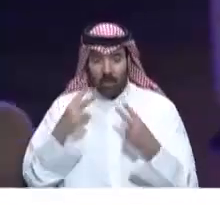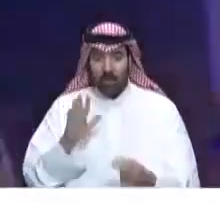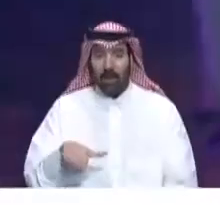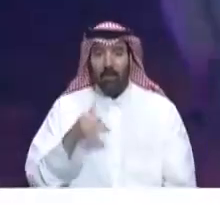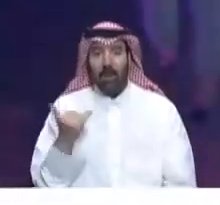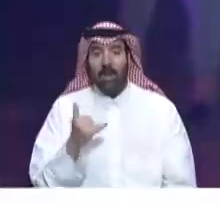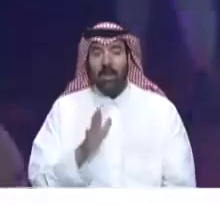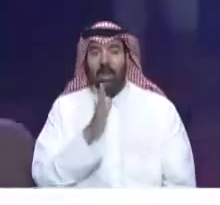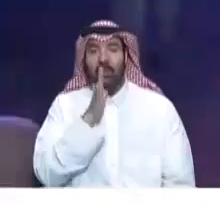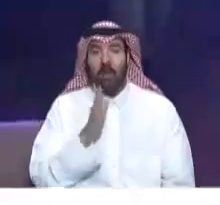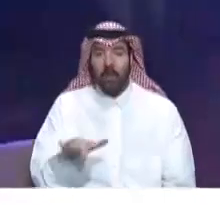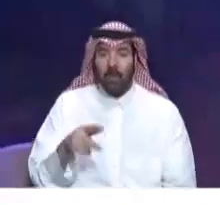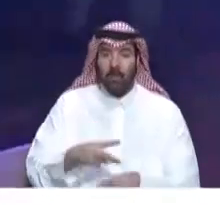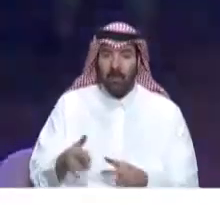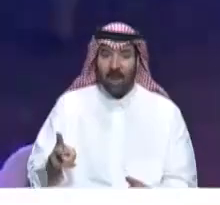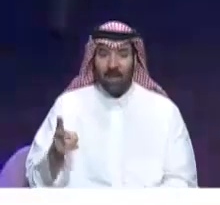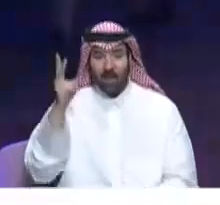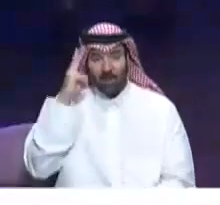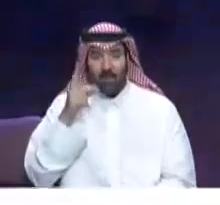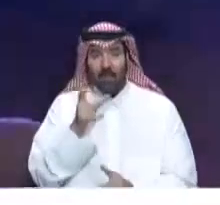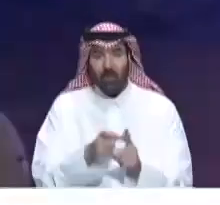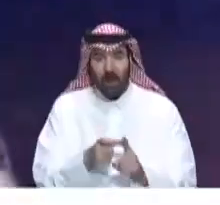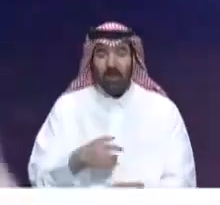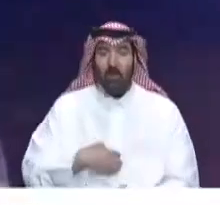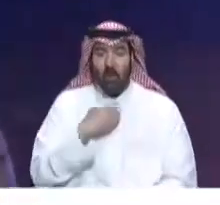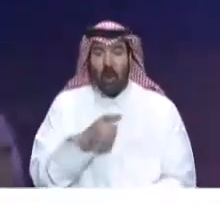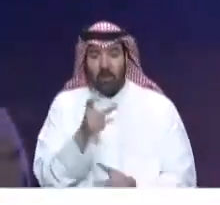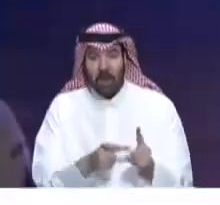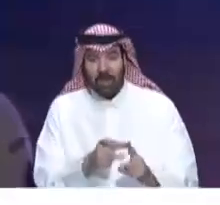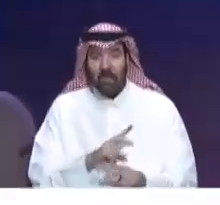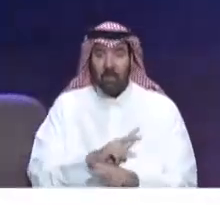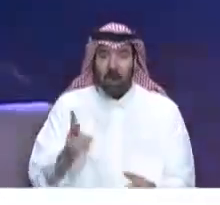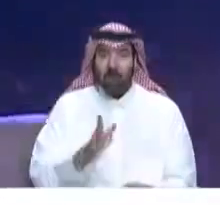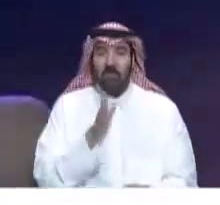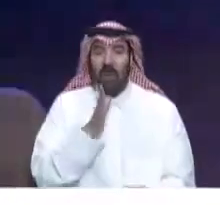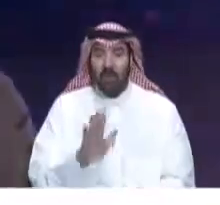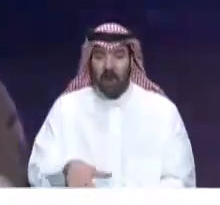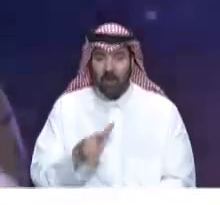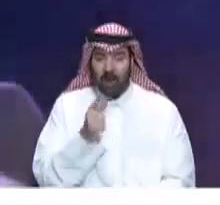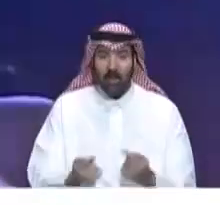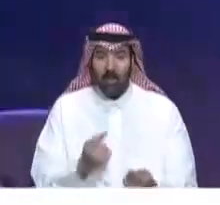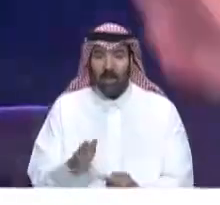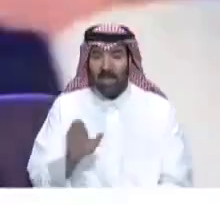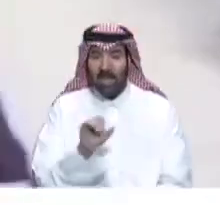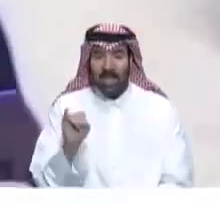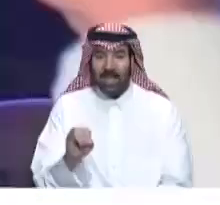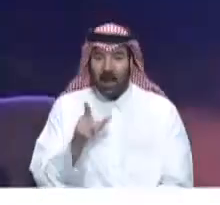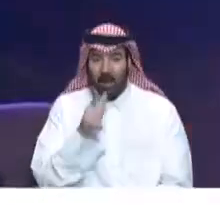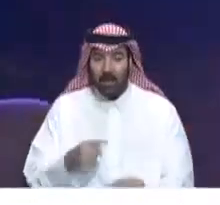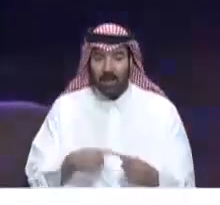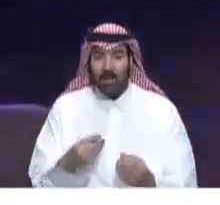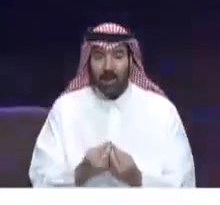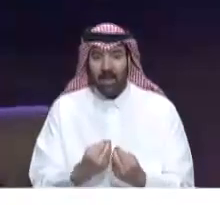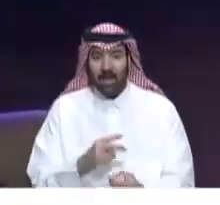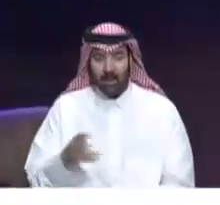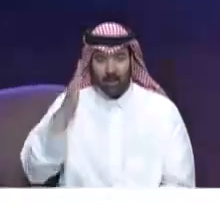حضور كثيف لعدد من المواطنين والمقيمين، وتشهد يعني يشهد منتزه السلام حضور أيضا كثيف الاستمتاع بهذه